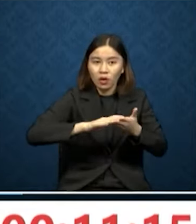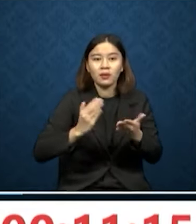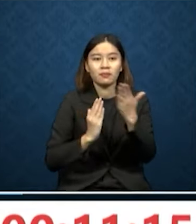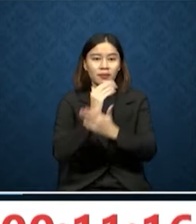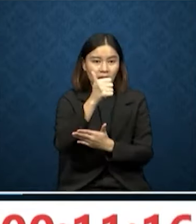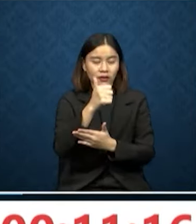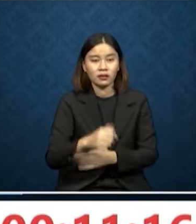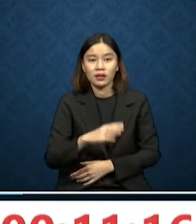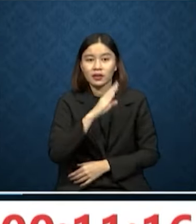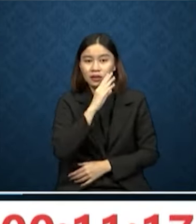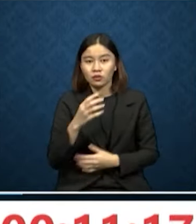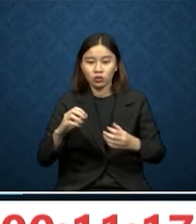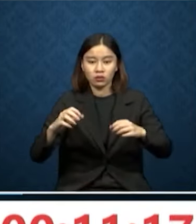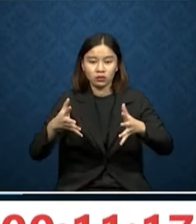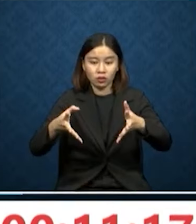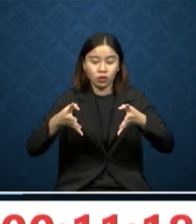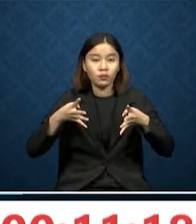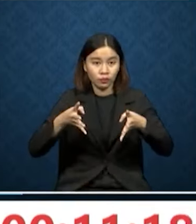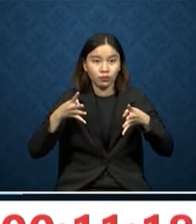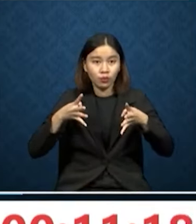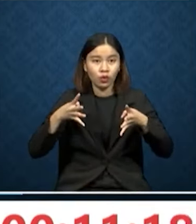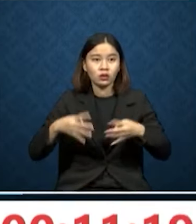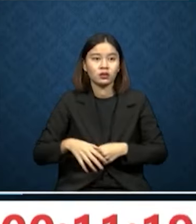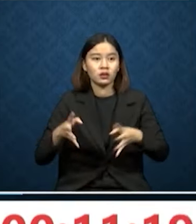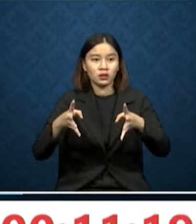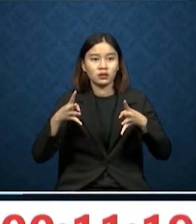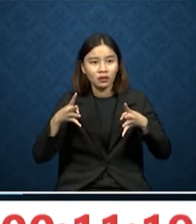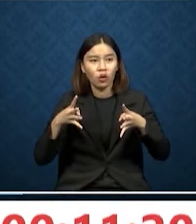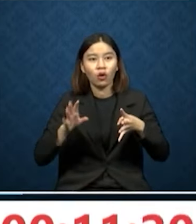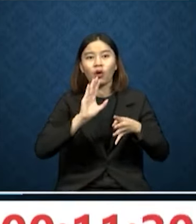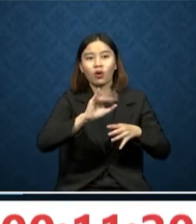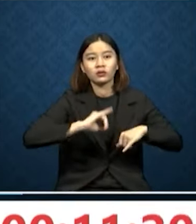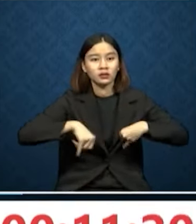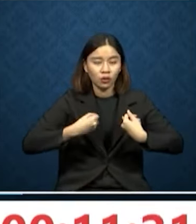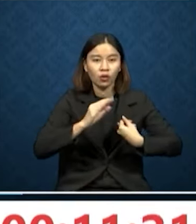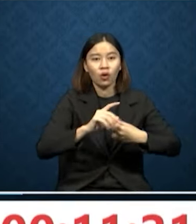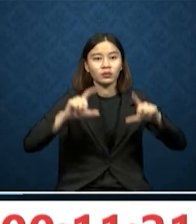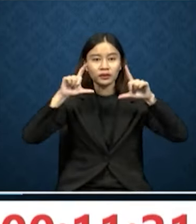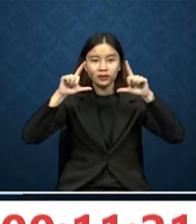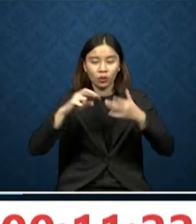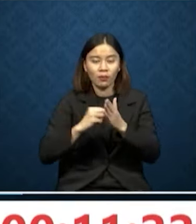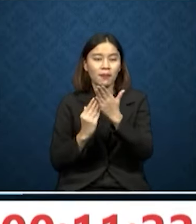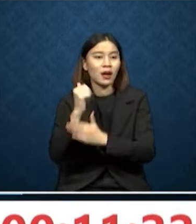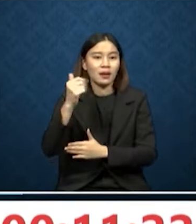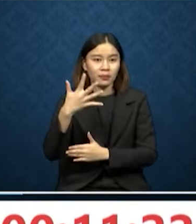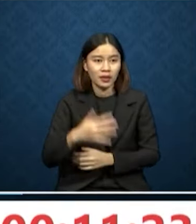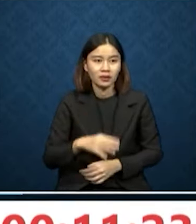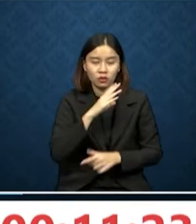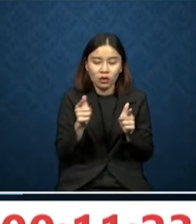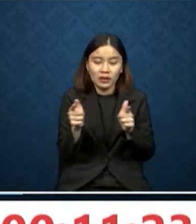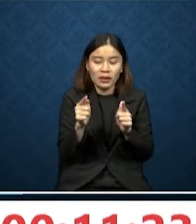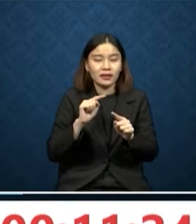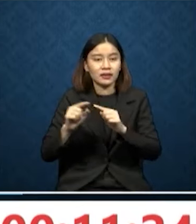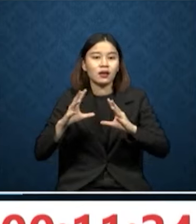ได้ถ้าเป็นรถพ่วงที่ไม่ใช่ของเสียนอเสียสอก็อย่างหวังจะได้ผ่าน ส่วนรายเล็กรายน้อย